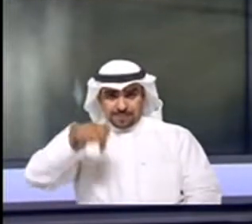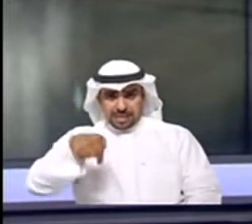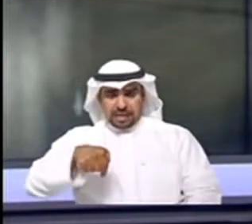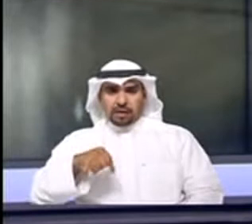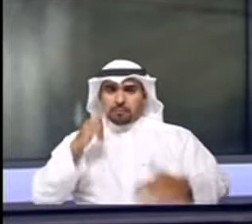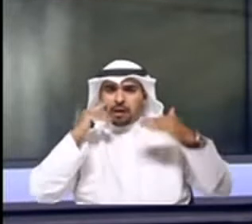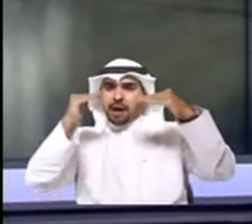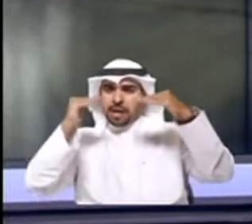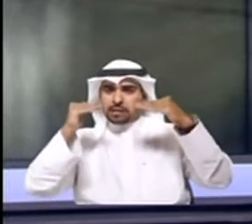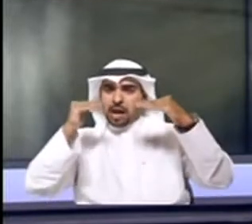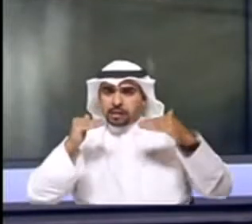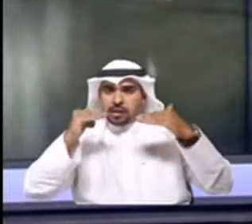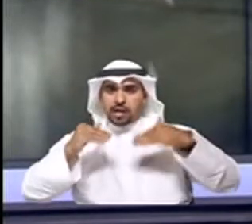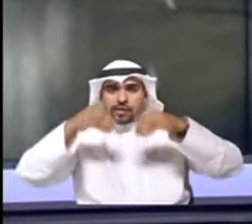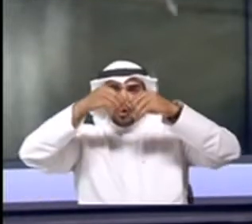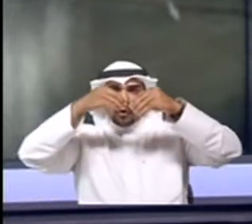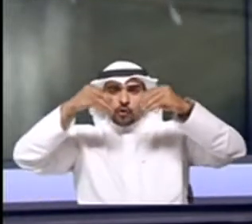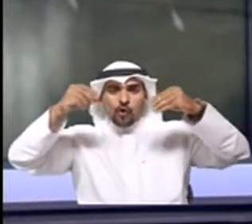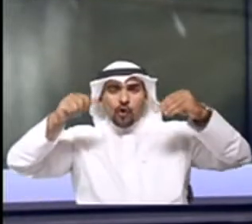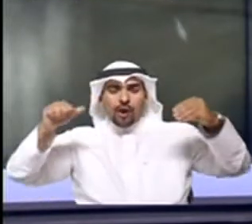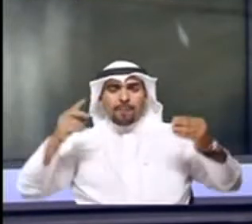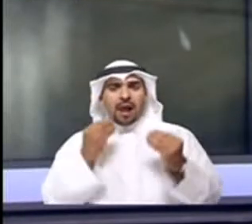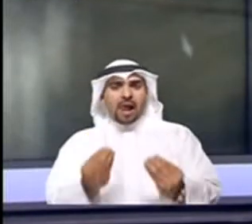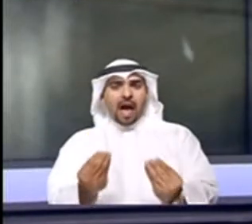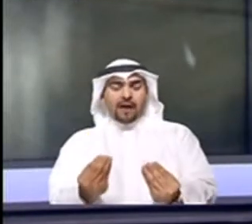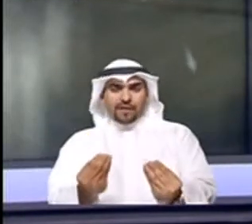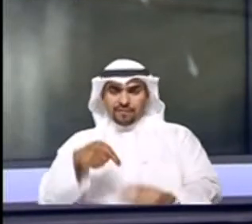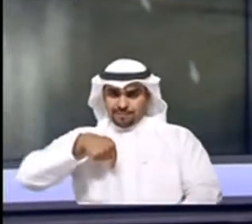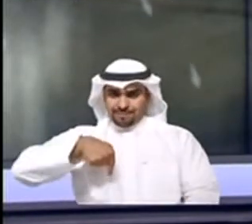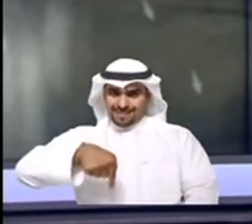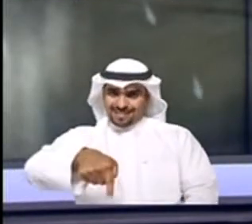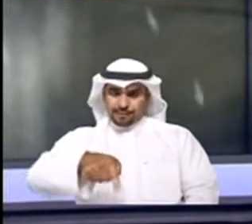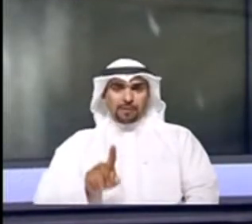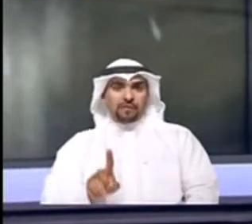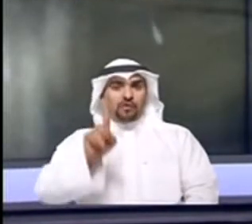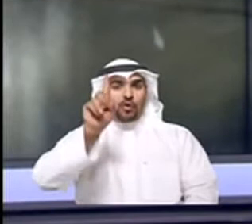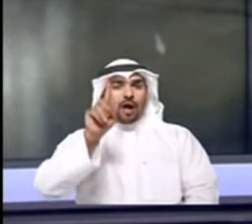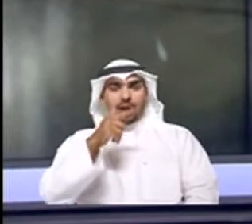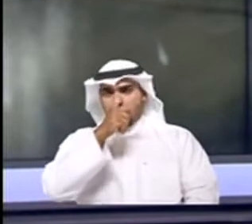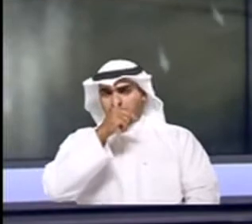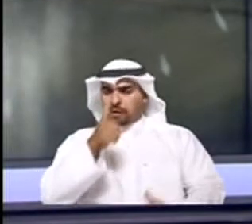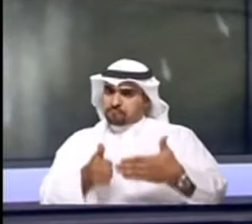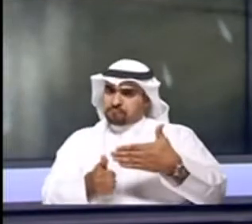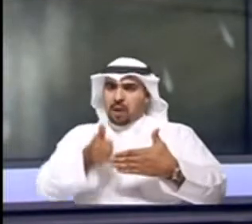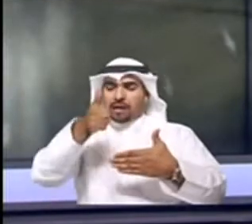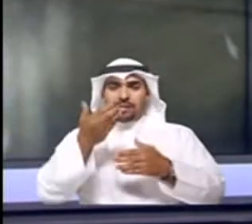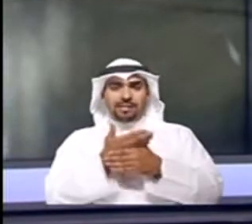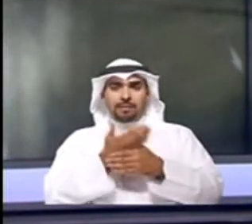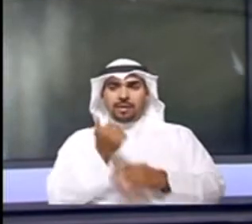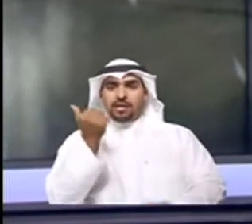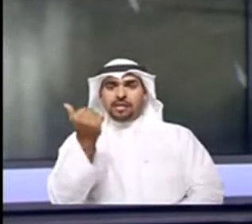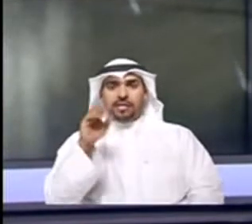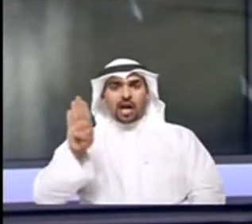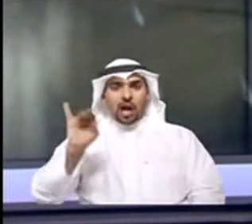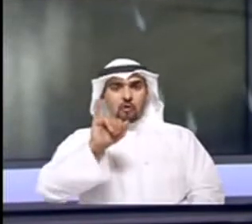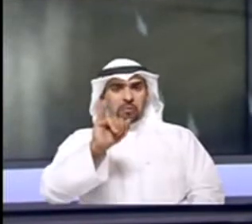مدينة الكويت حول 4 كيلومتر طبعا، وبإذن الله راح تكون خلال الساعات القليلة القادمة أفضل من ذلك، راح تصل إلى 6 و7 كيلومتر